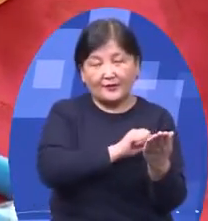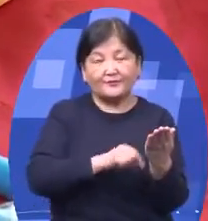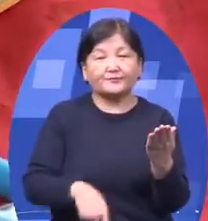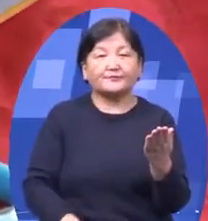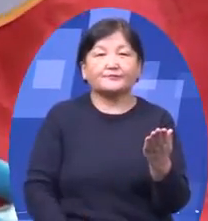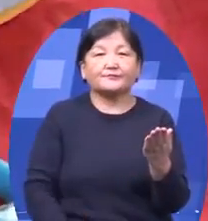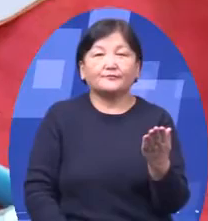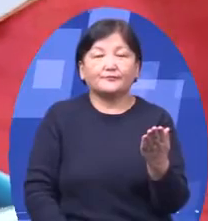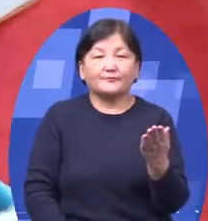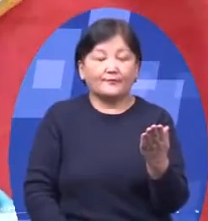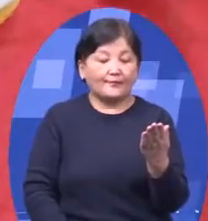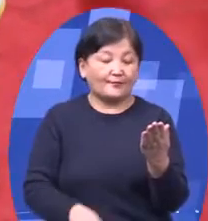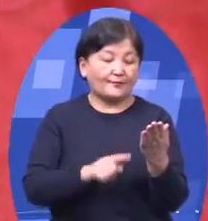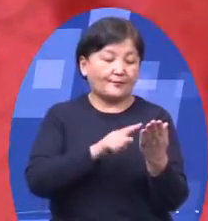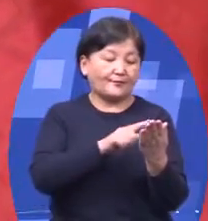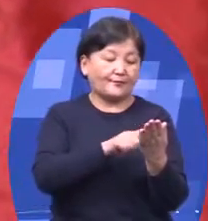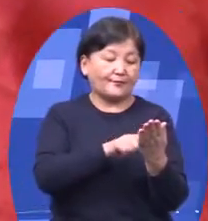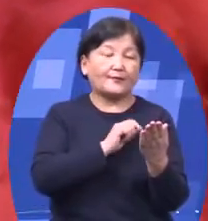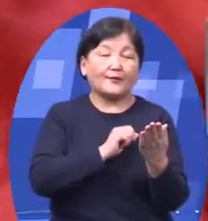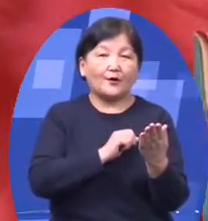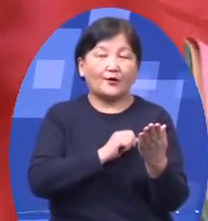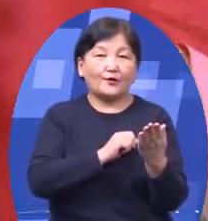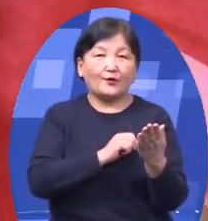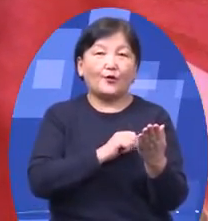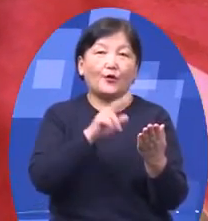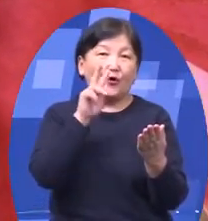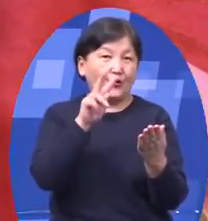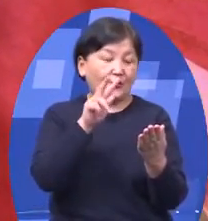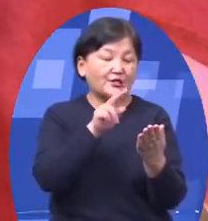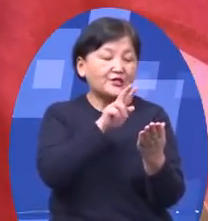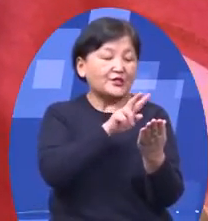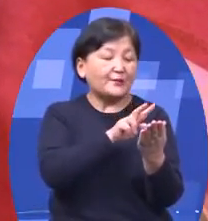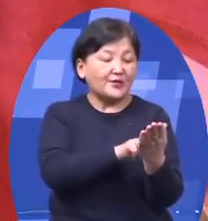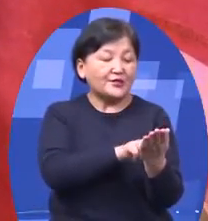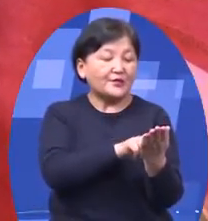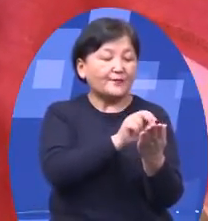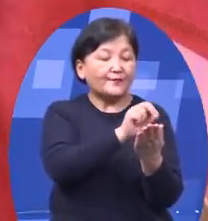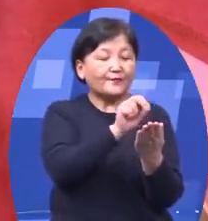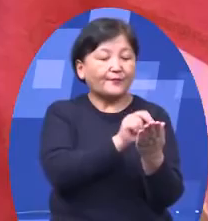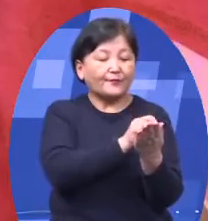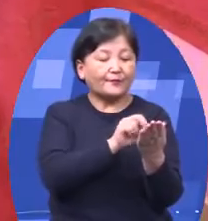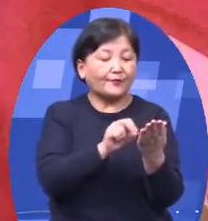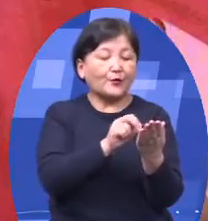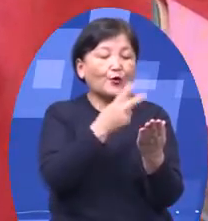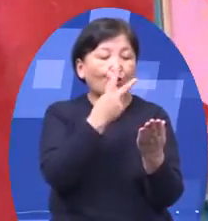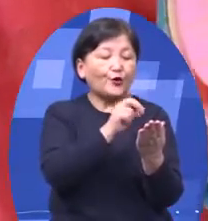баруун гарын 7-р хуруугаар. За дараагийн хуудсанд 2 гэж бичлээ багш